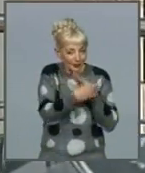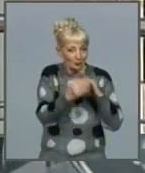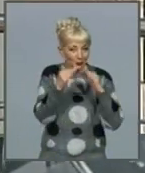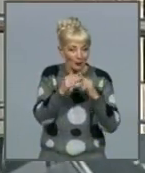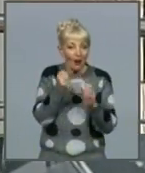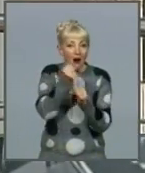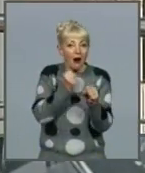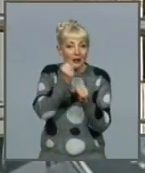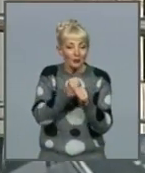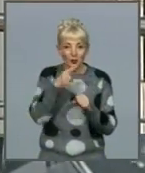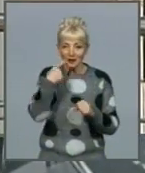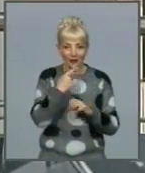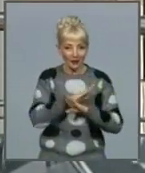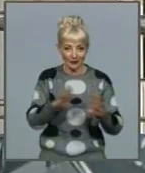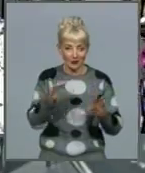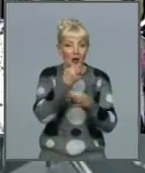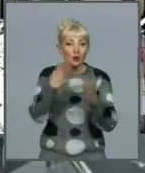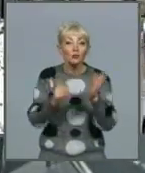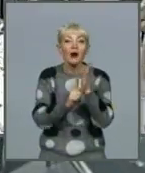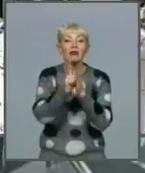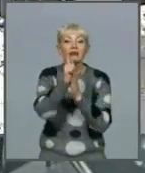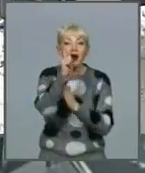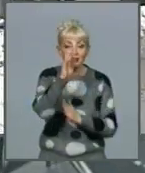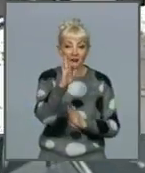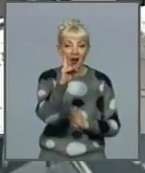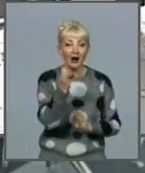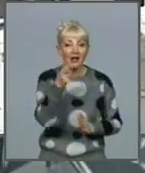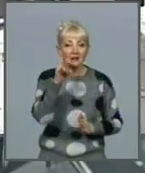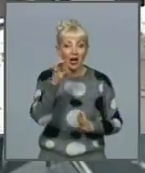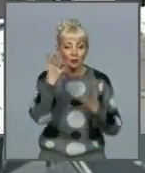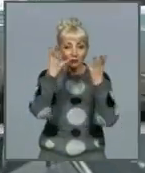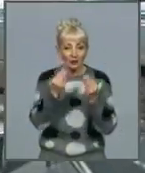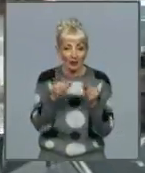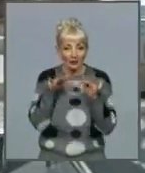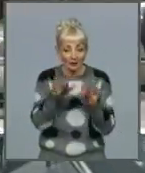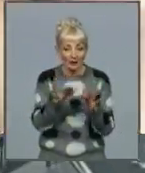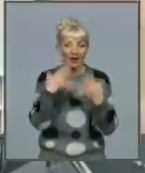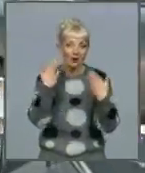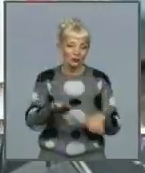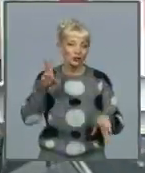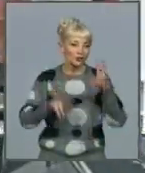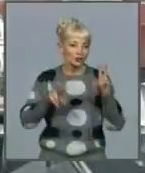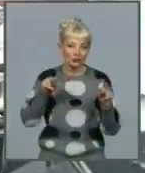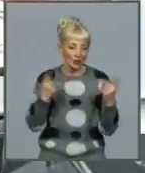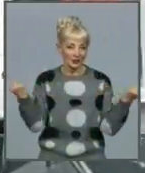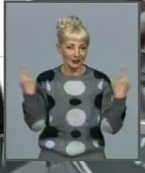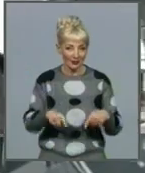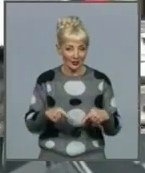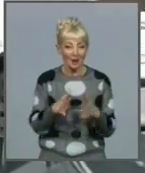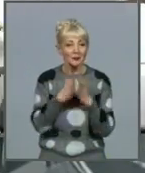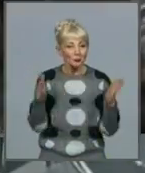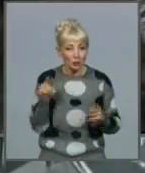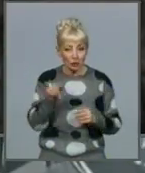йшлося. Будь-яка розпочата в Касіанів день справа вважалася заздалегідь приреченою на провал. Більш того, у цей день не